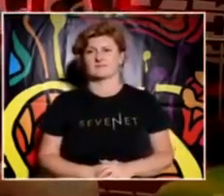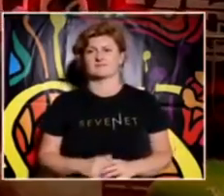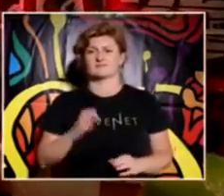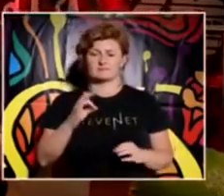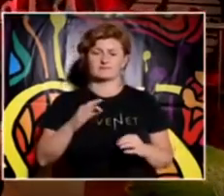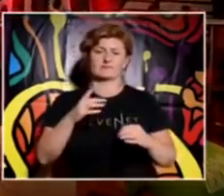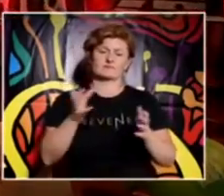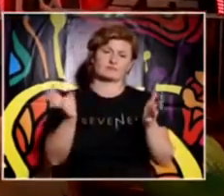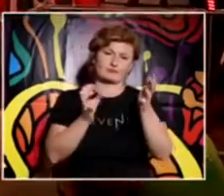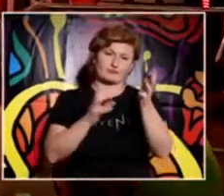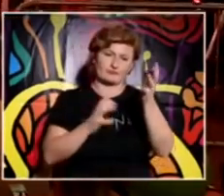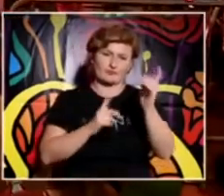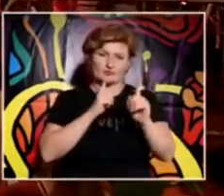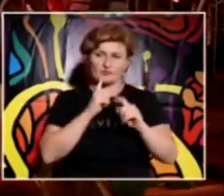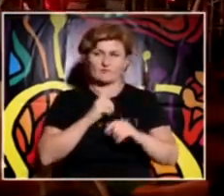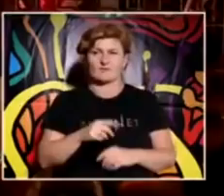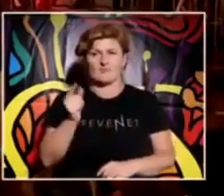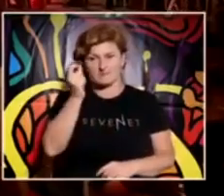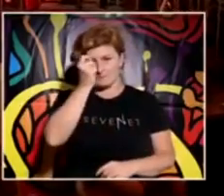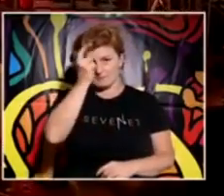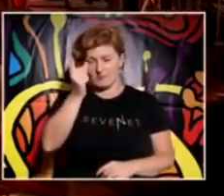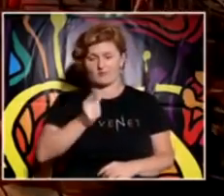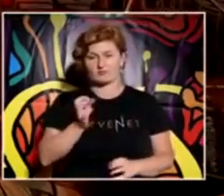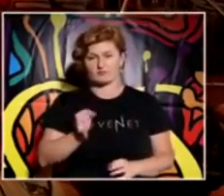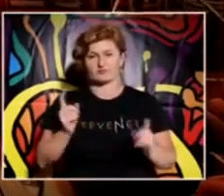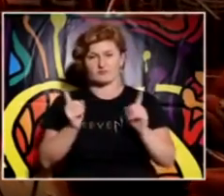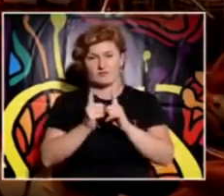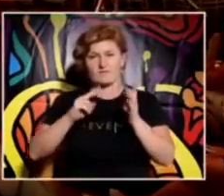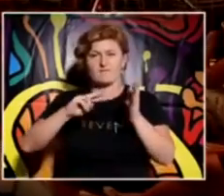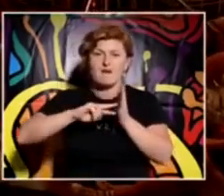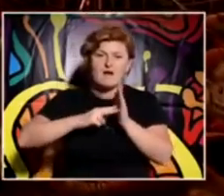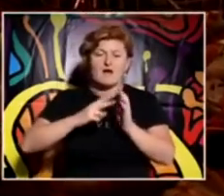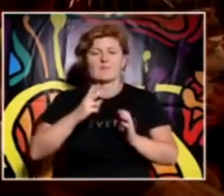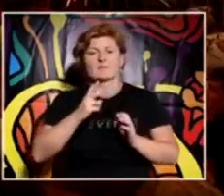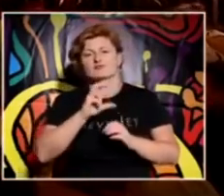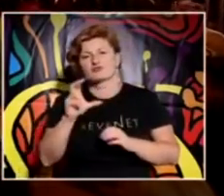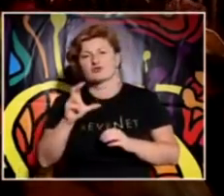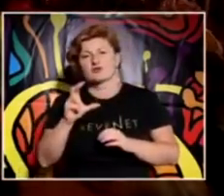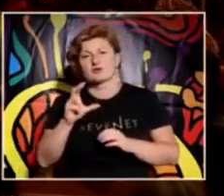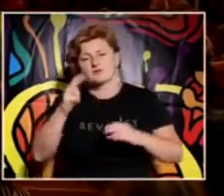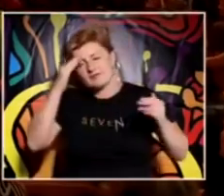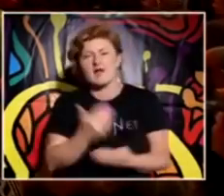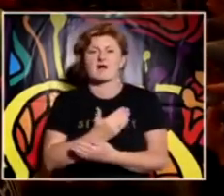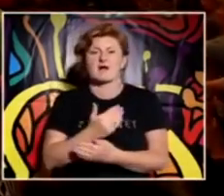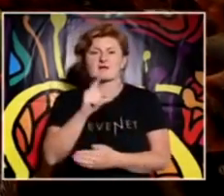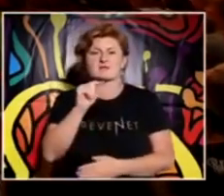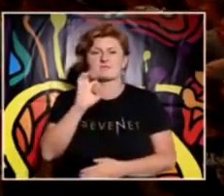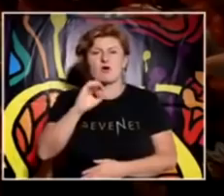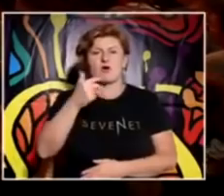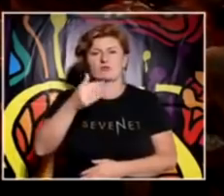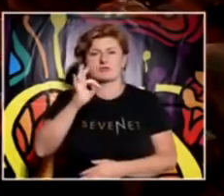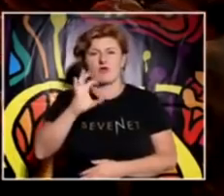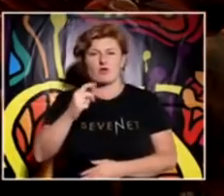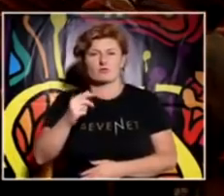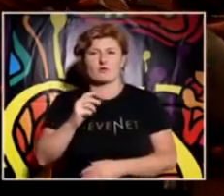rozmowę wciągnąć. Pomysł na nasze spotkanie dzisiaj to jest plan czy spontan? Szanowna publiczności, wolicie zaplanować, czy wolicie